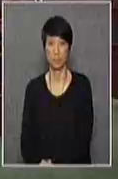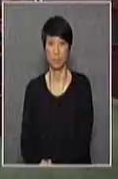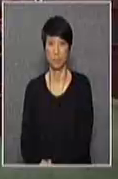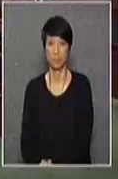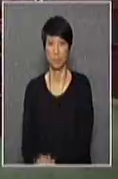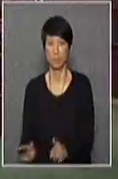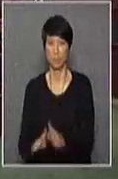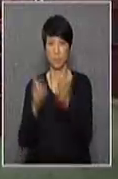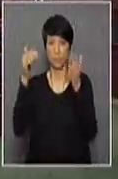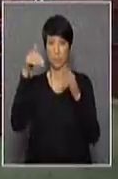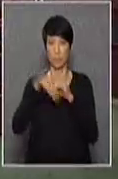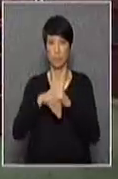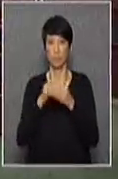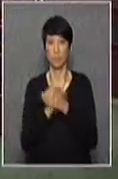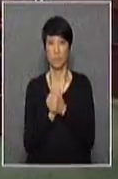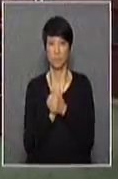開始表決。